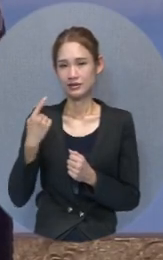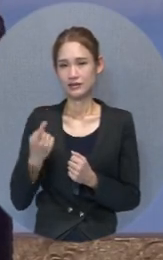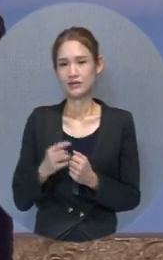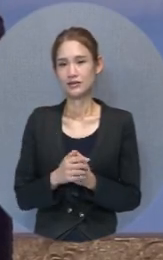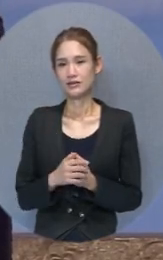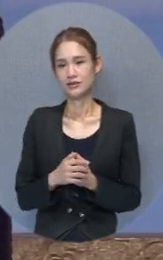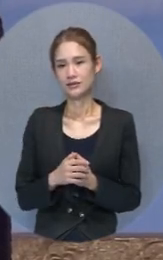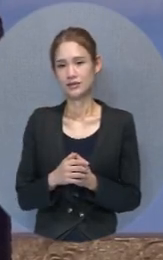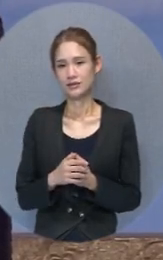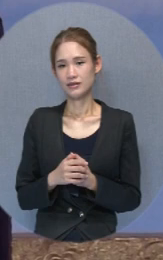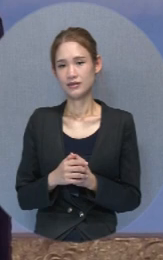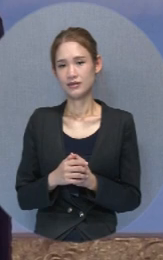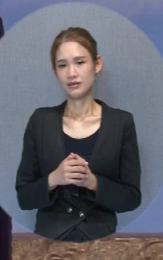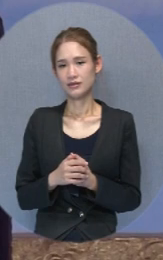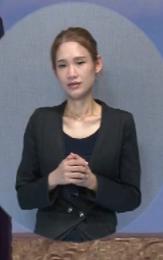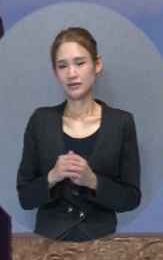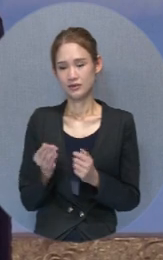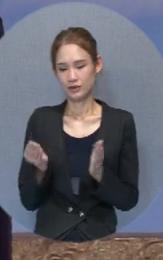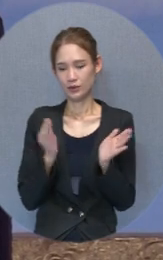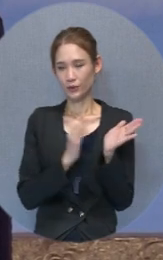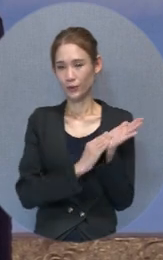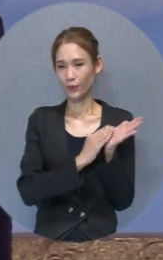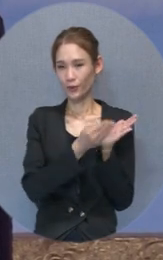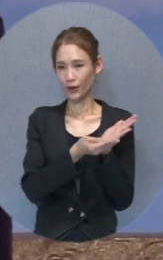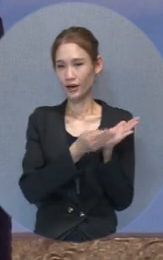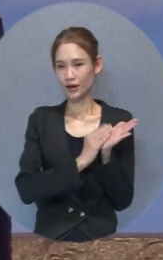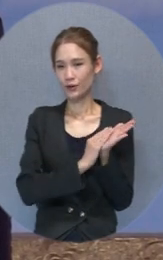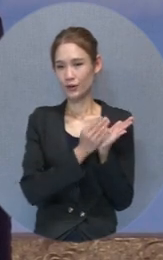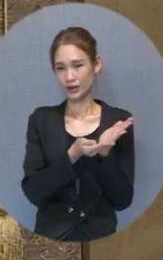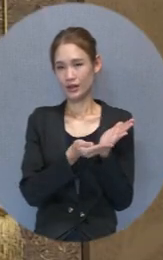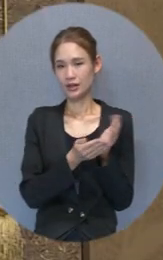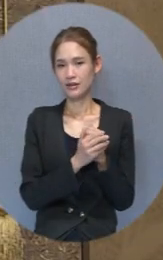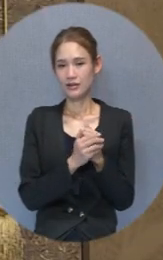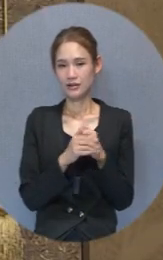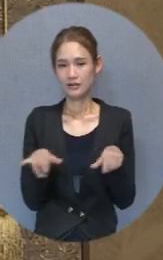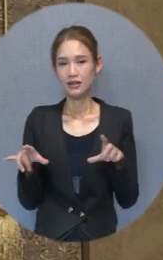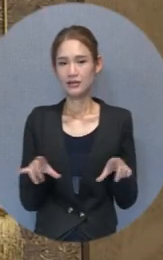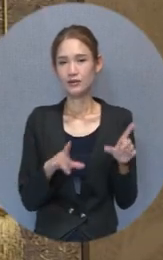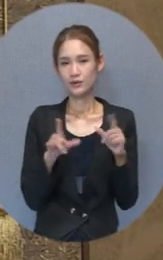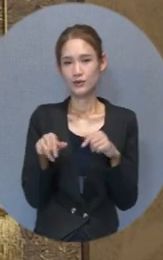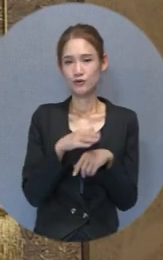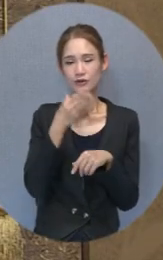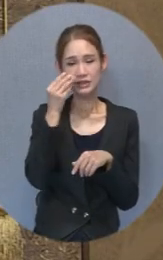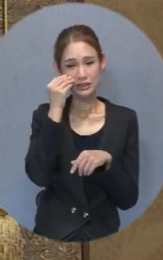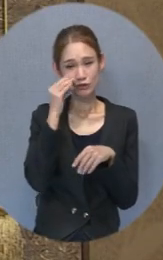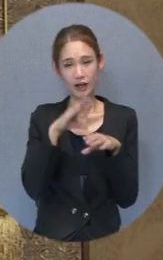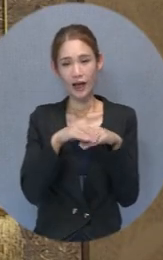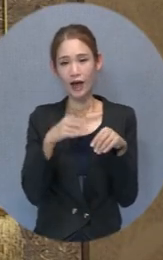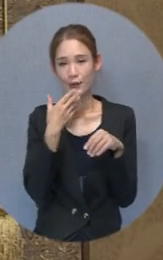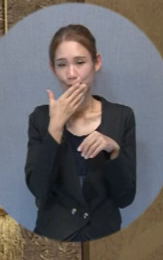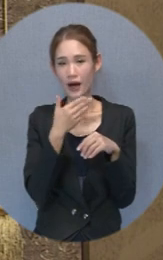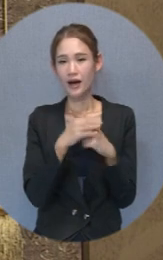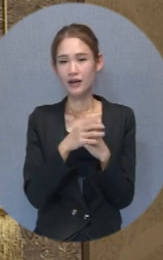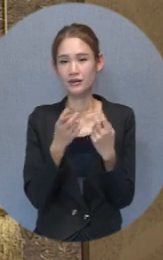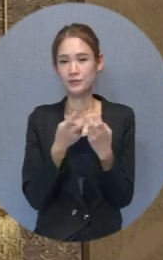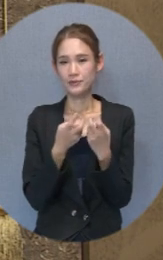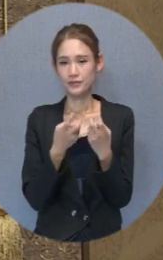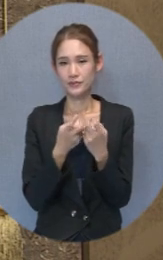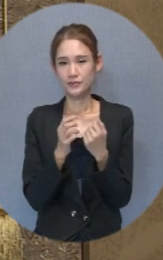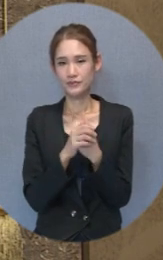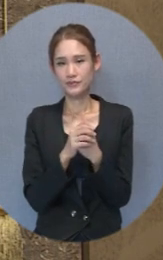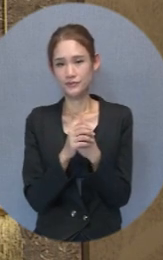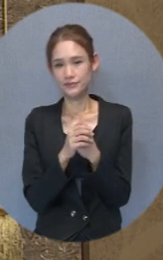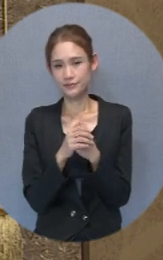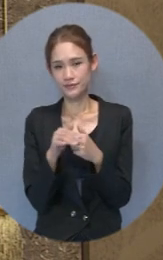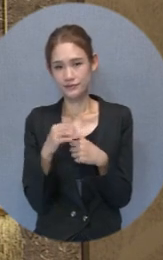여기는 똑딱 단추. 일상생활에서 우리가 그냥 익숙하게 해결하는 부분들을 네. 아이들은 옷에도 많이